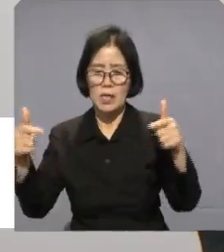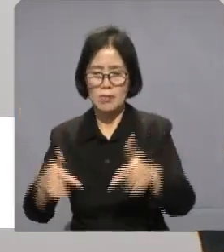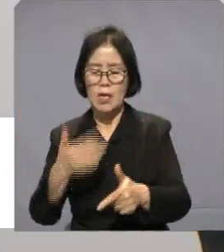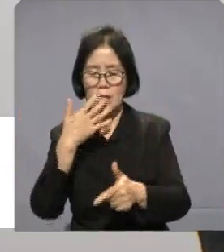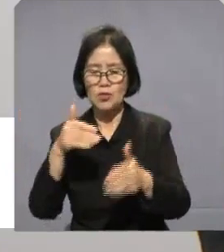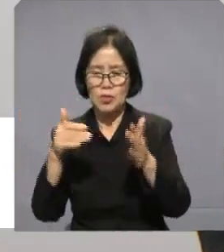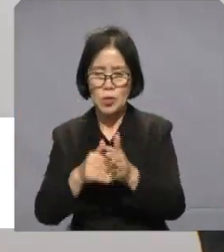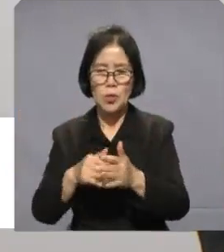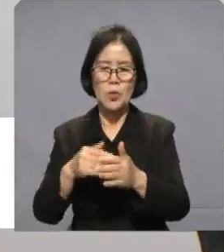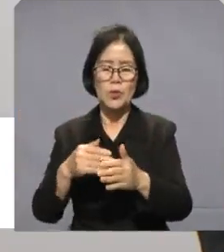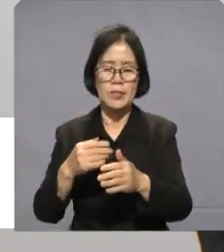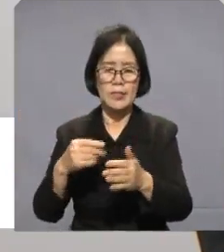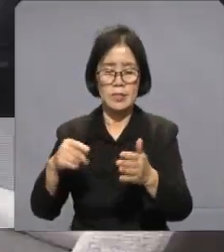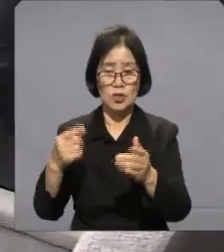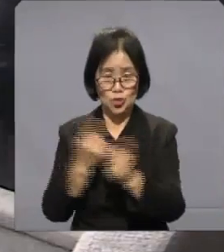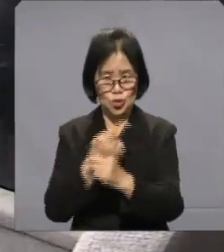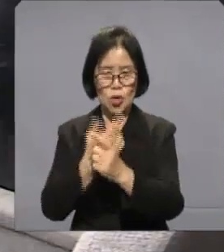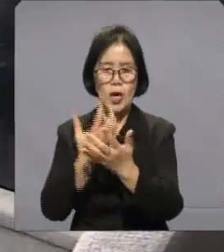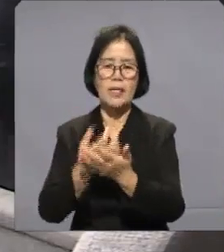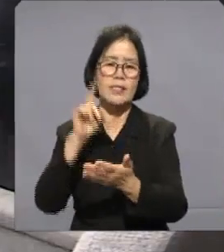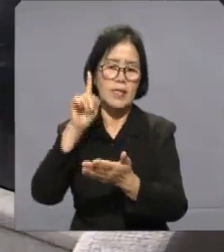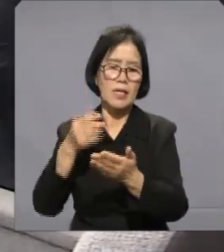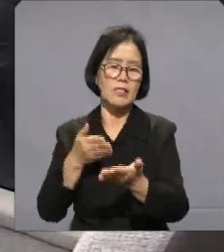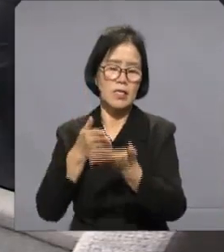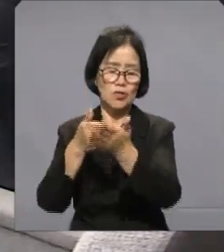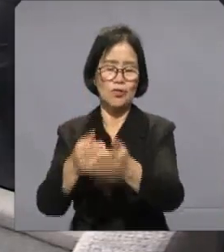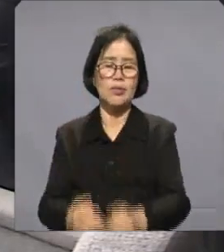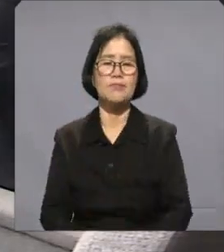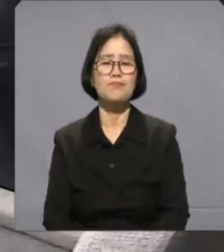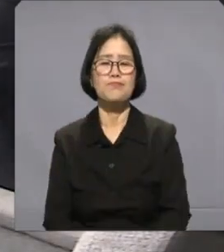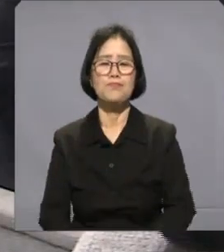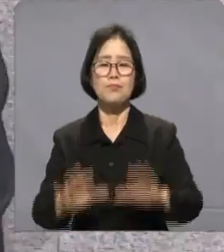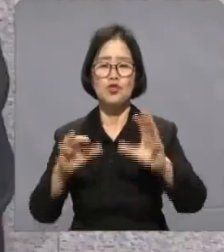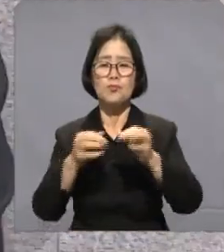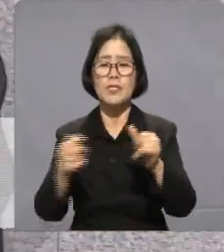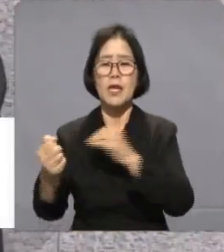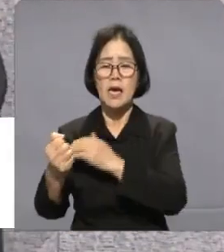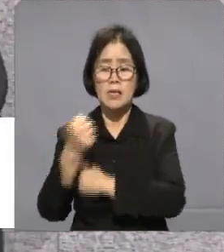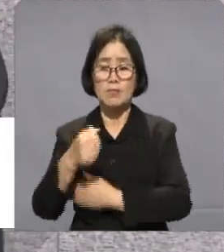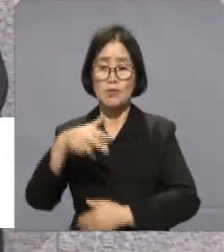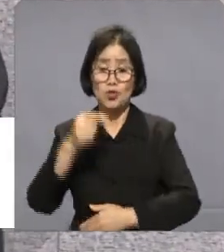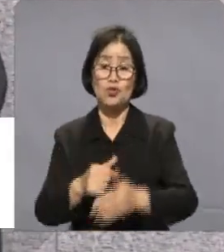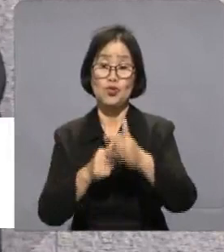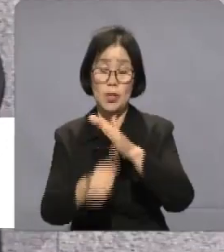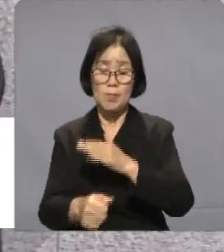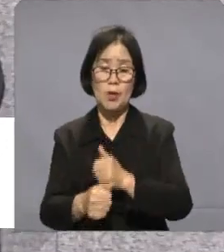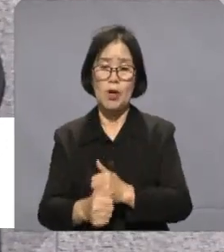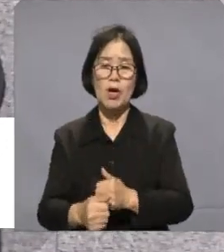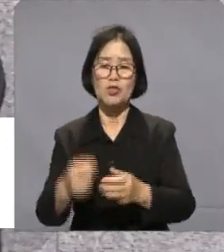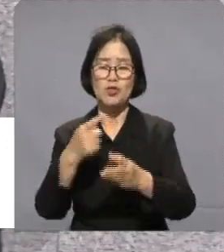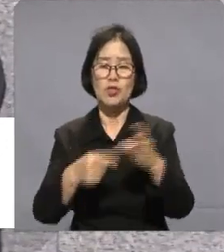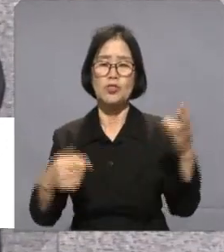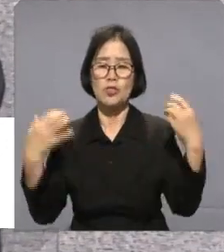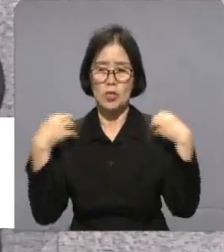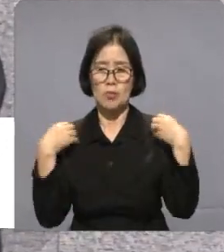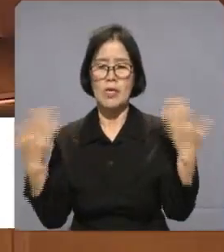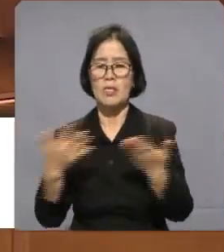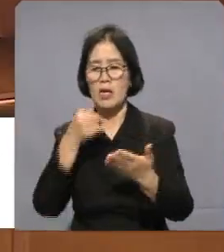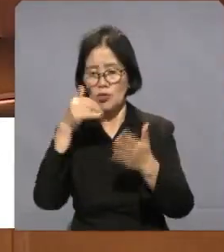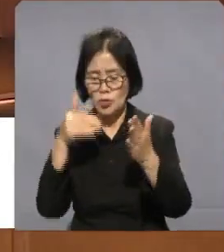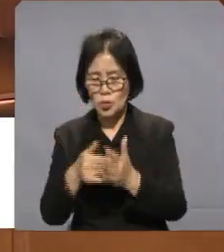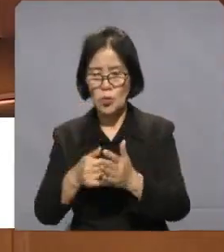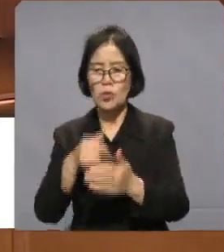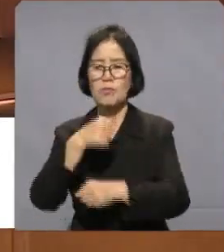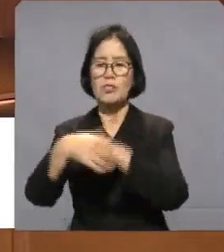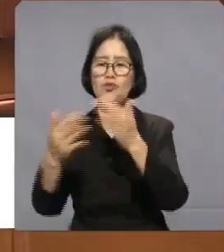수정안을 내일 제출하겠습니다. 국민의힘은 맞상대인 주호영 원내대표가 나서 윤석열 정부가 일을 할 수 있도록